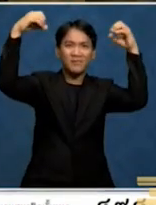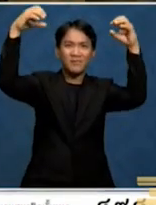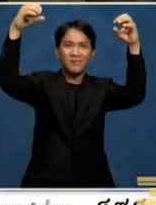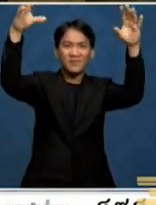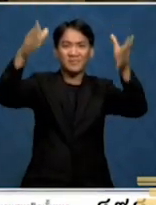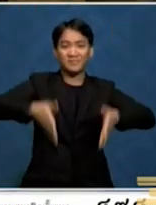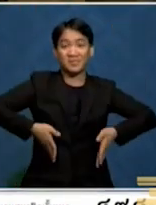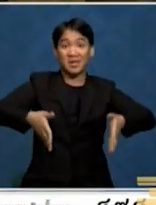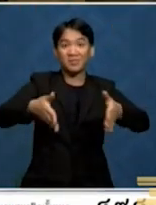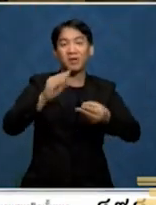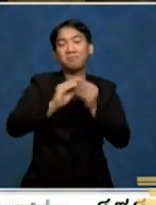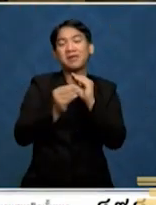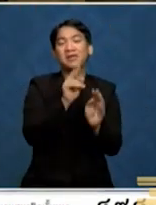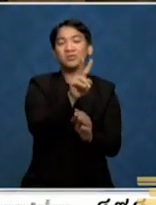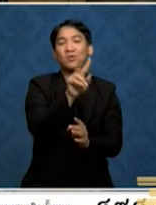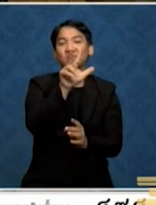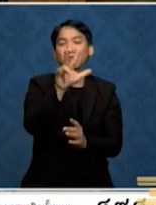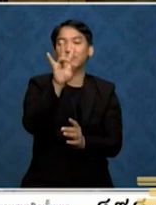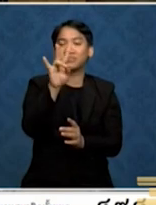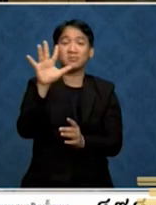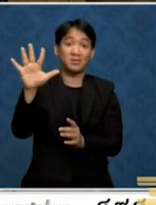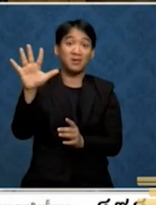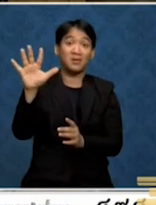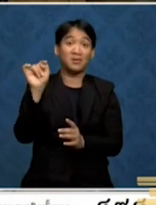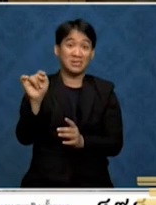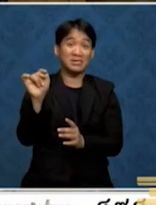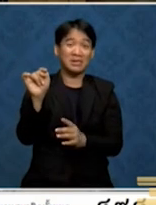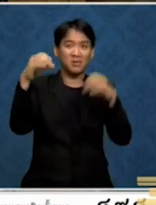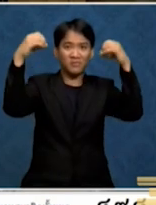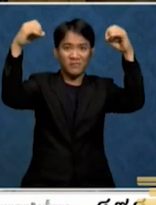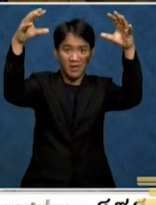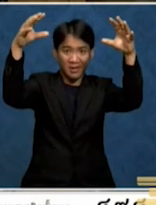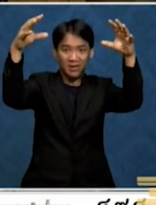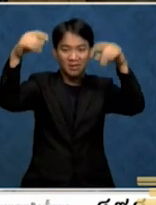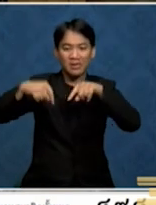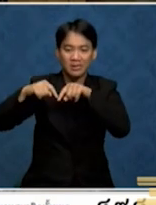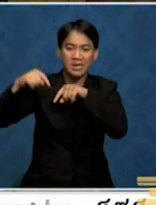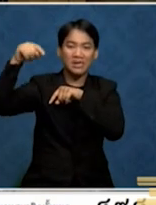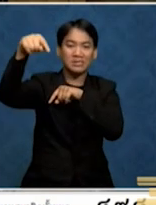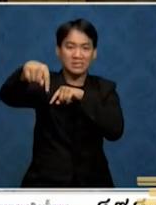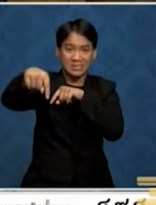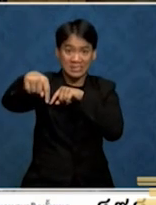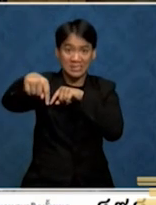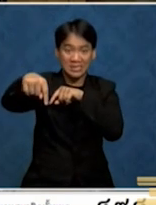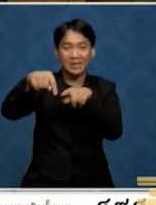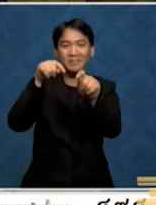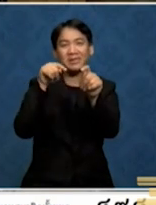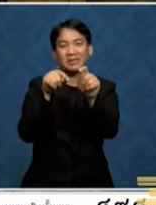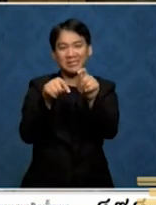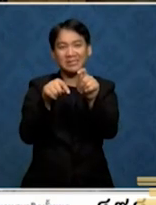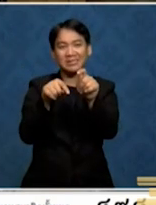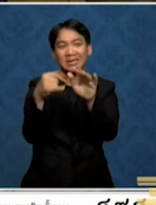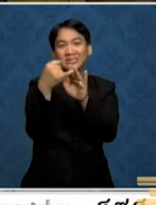งจังหวัดหมายเลข2375ช่วงตำบลโชคนา3อำเภอปราสาทไปถึงตำบลจิกแดกตำบลตะเมียงอำเภอพนมดง